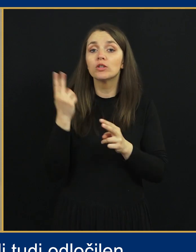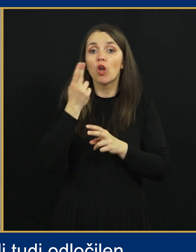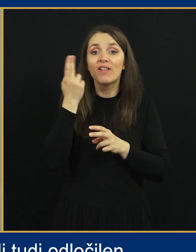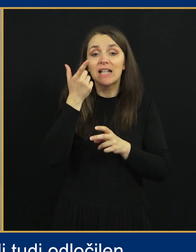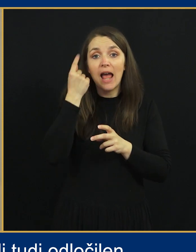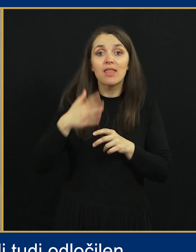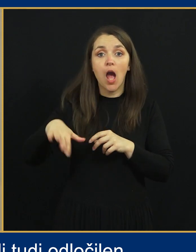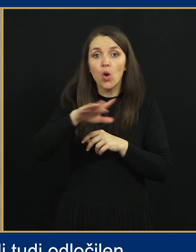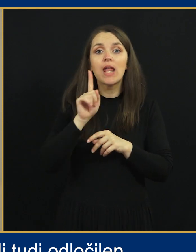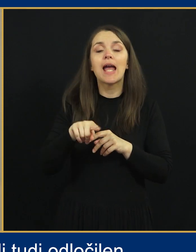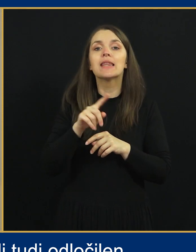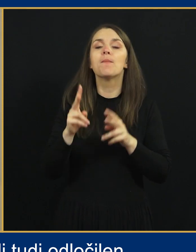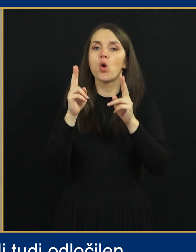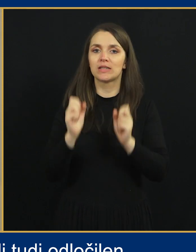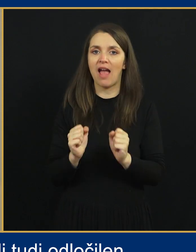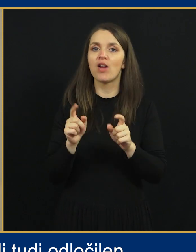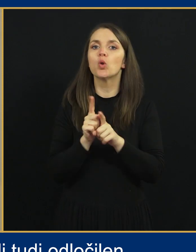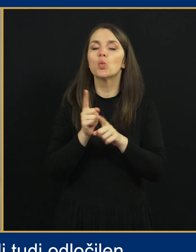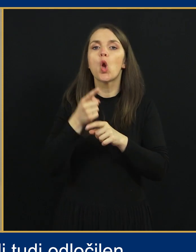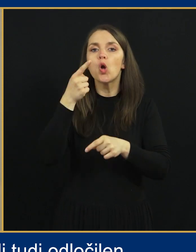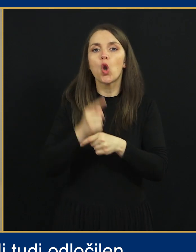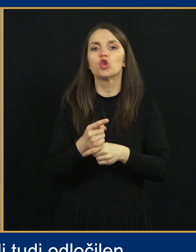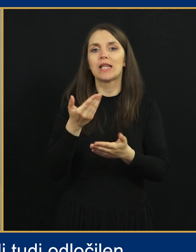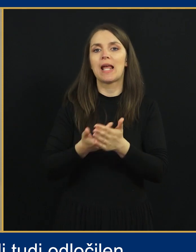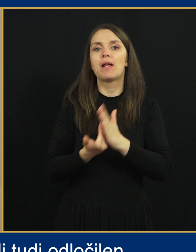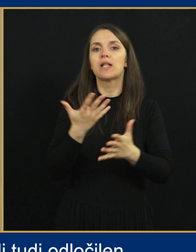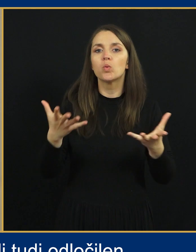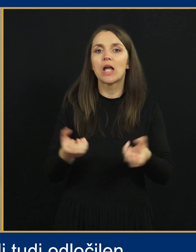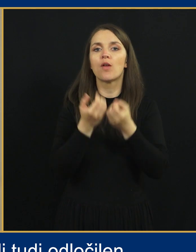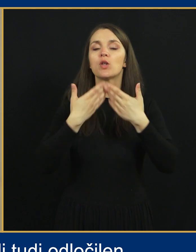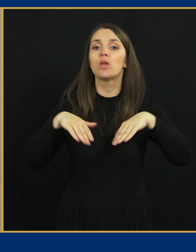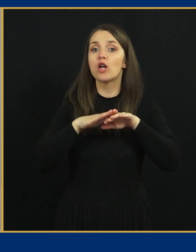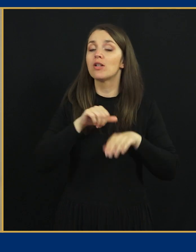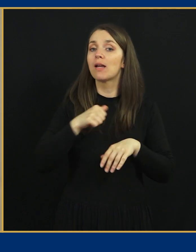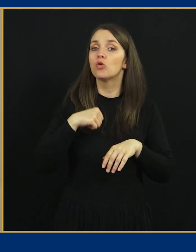ter postavili tudi odločilen temelj za ustanovitev naše samostojne države.